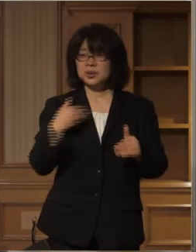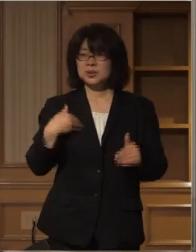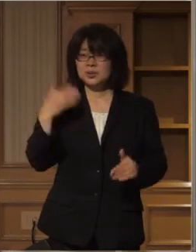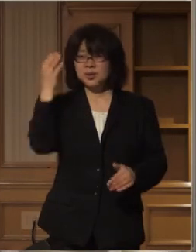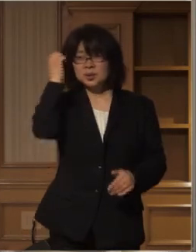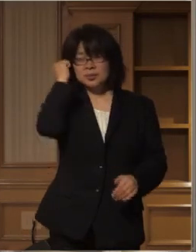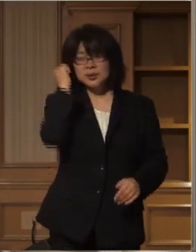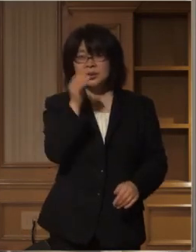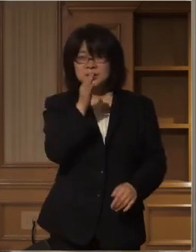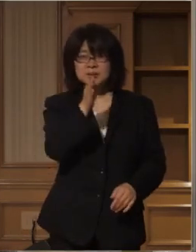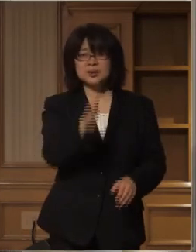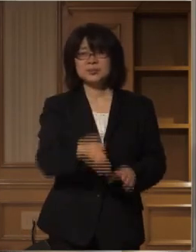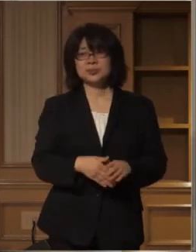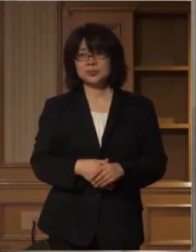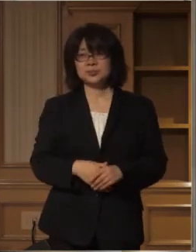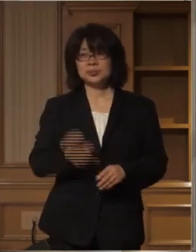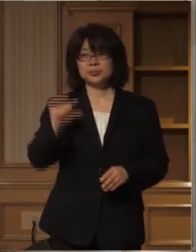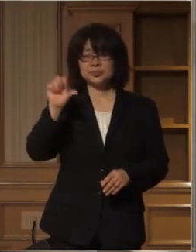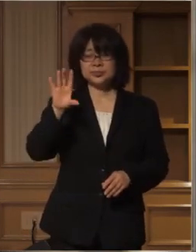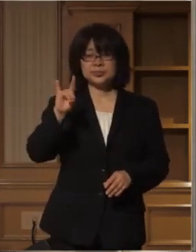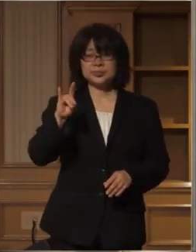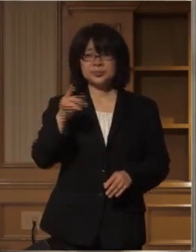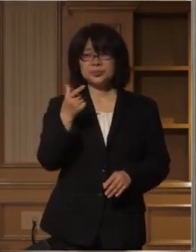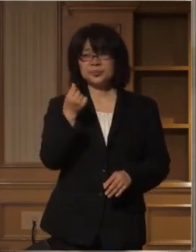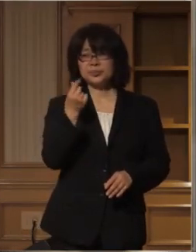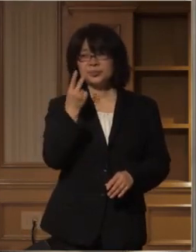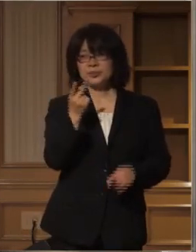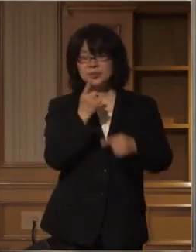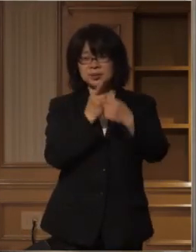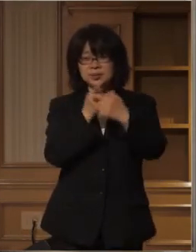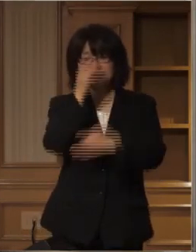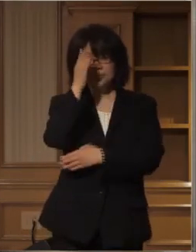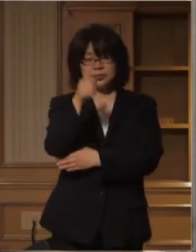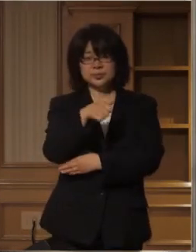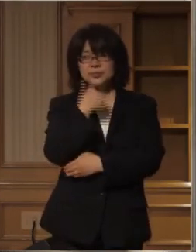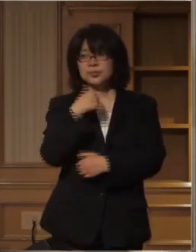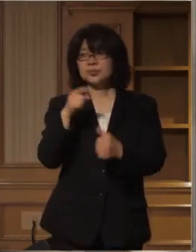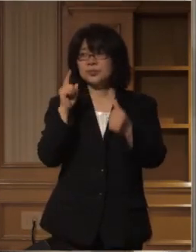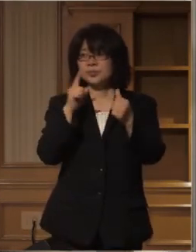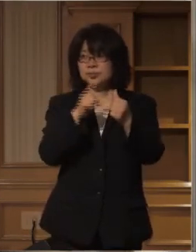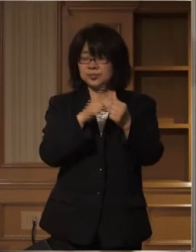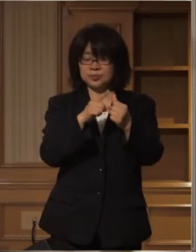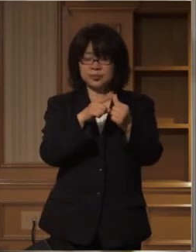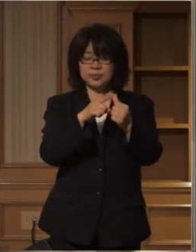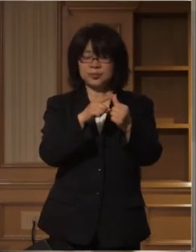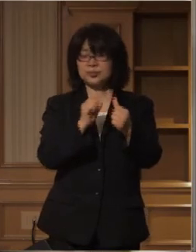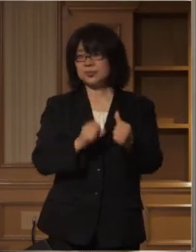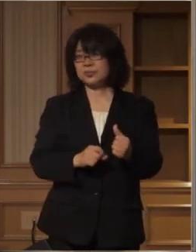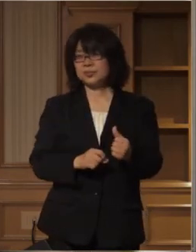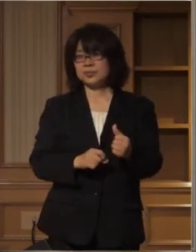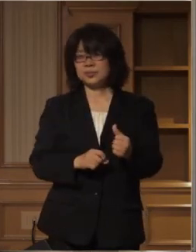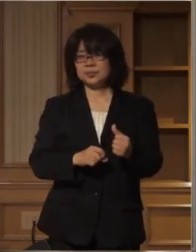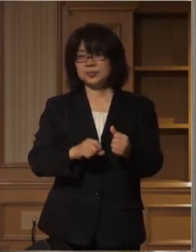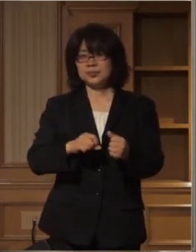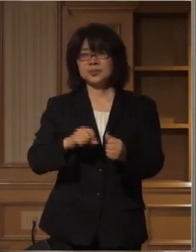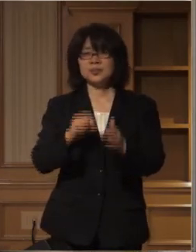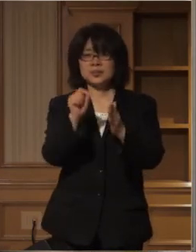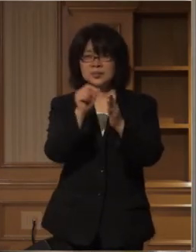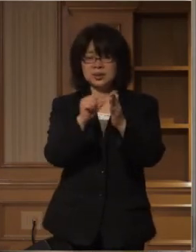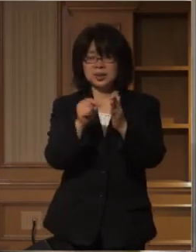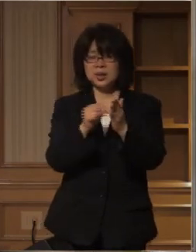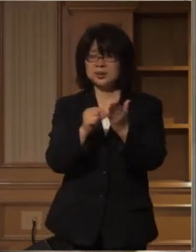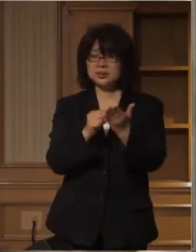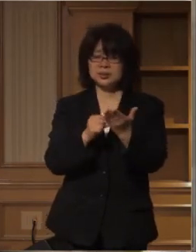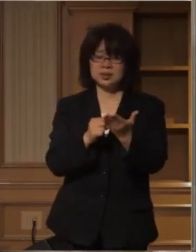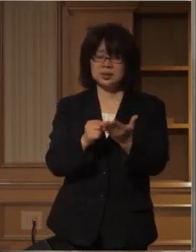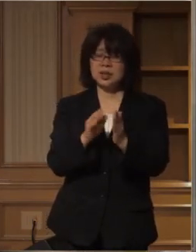ていただきたいと思います。で、秋元牧師はこの御声に従うので、本を書いて、あのこれをまとめるにあたってです